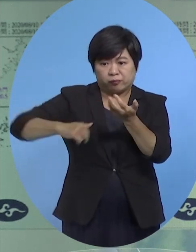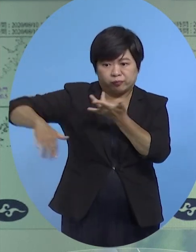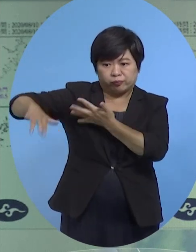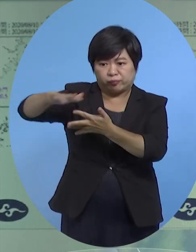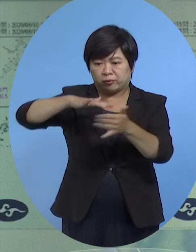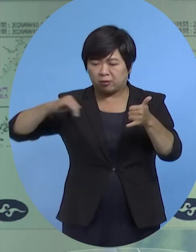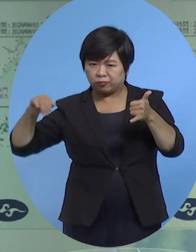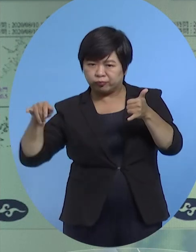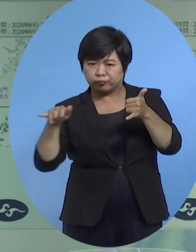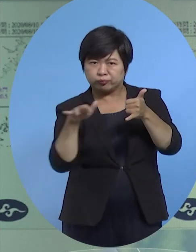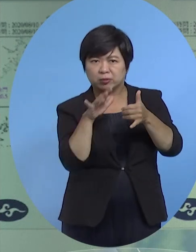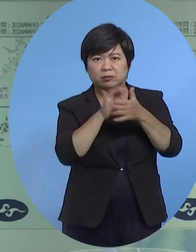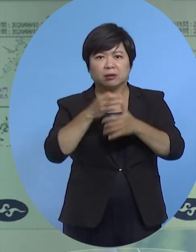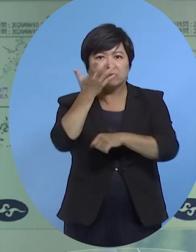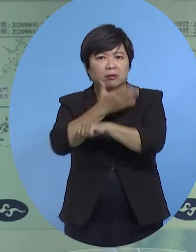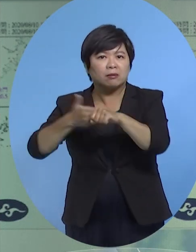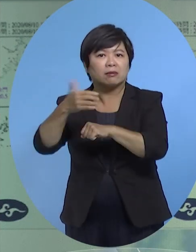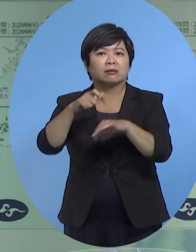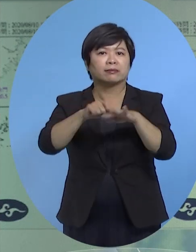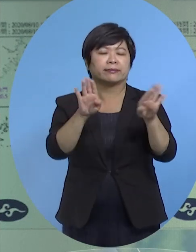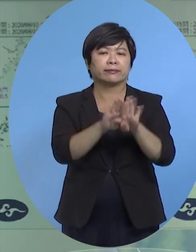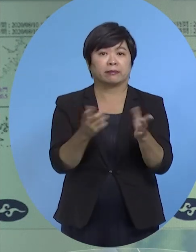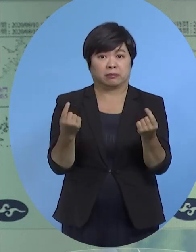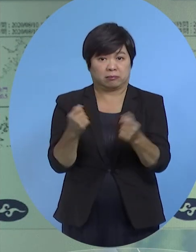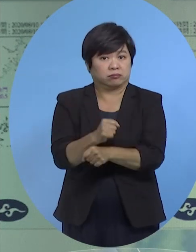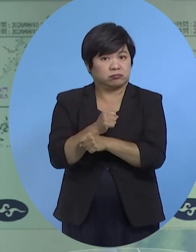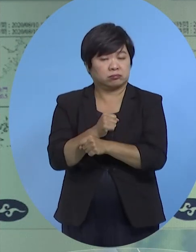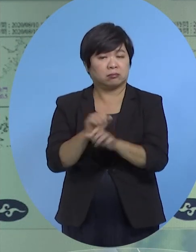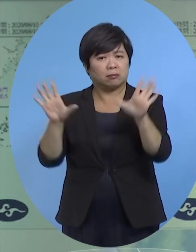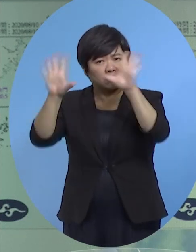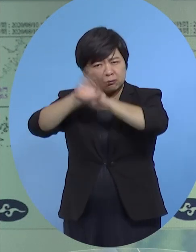的澎湖跟金门，一定要今天晚上到明天